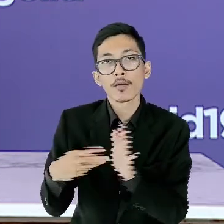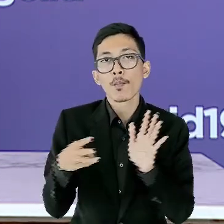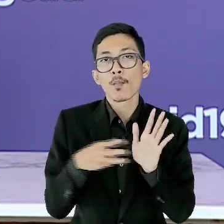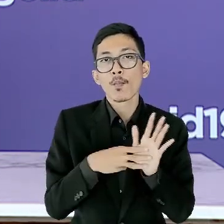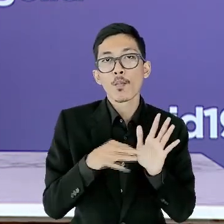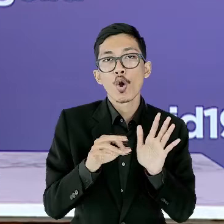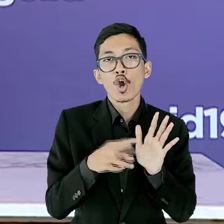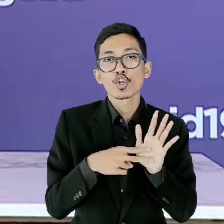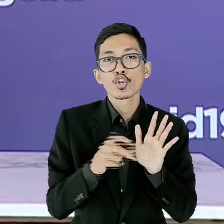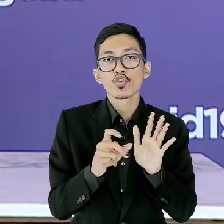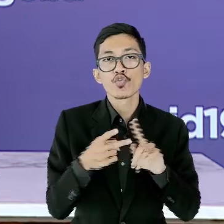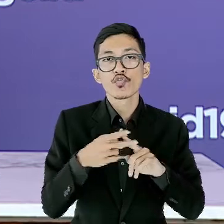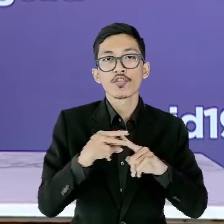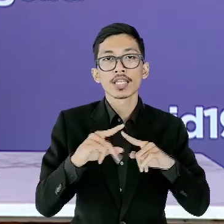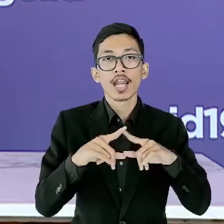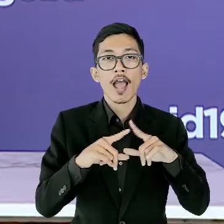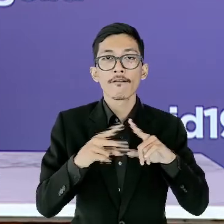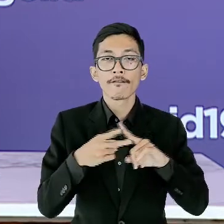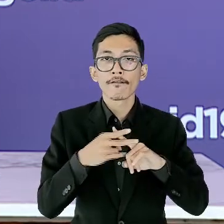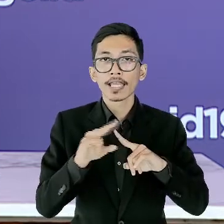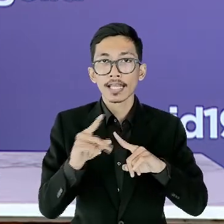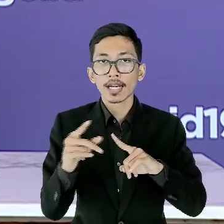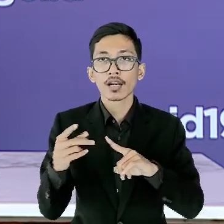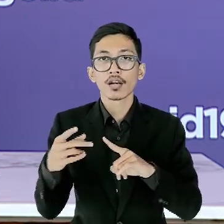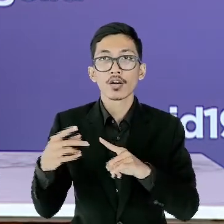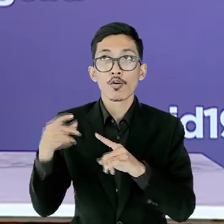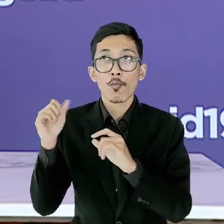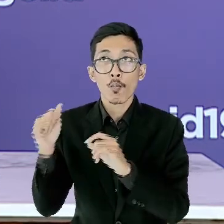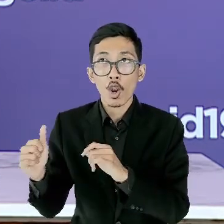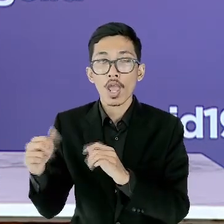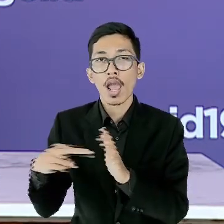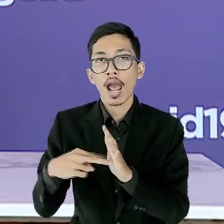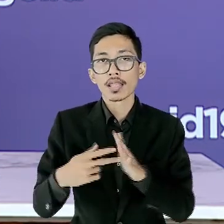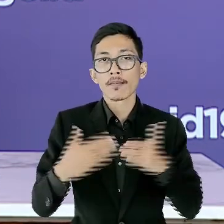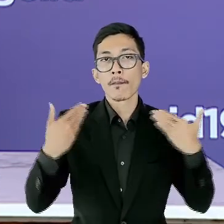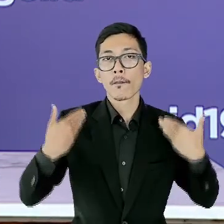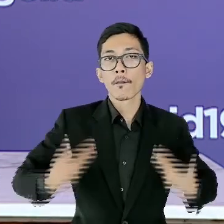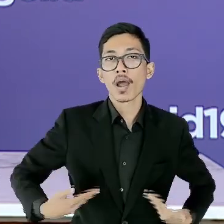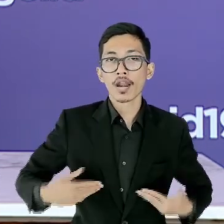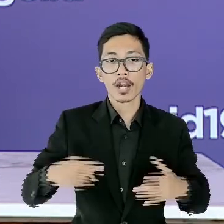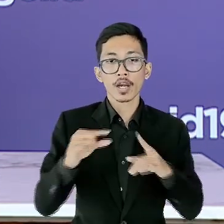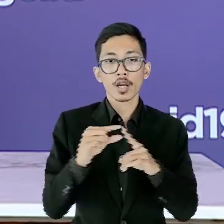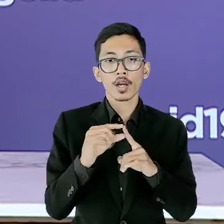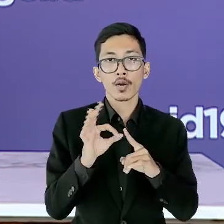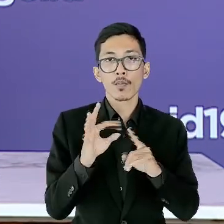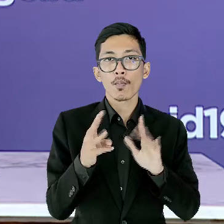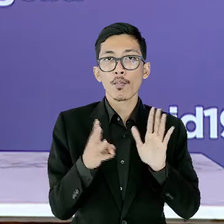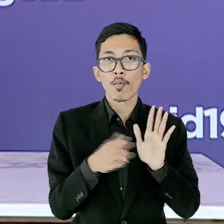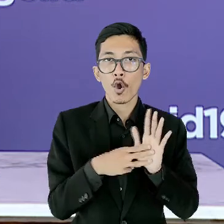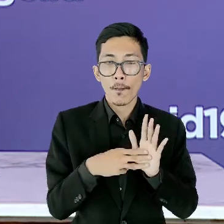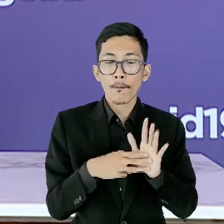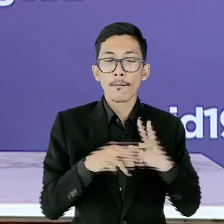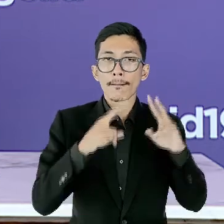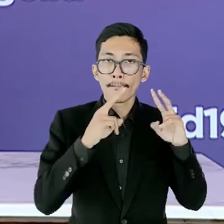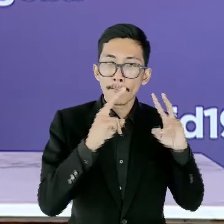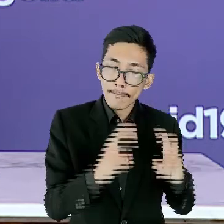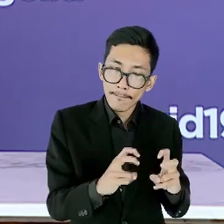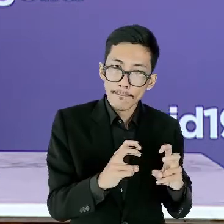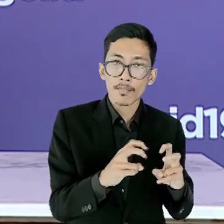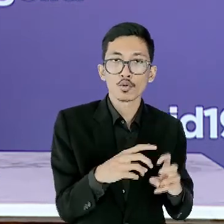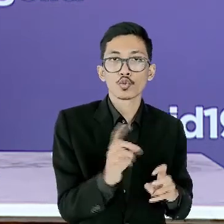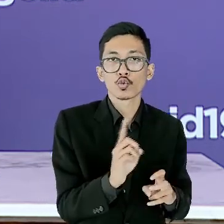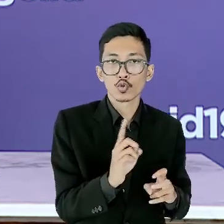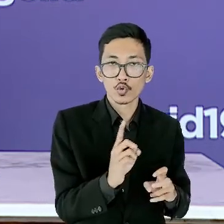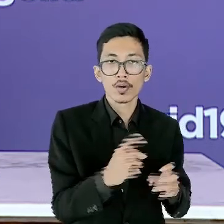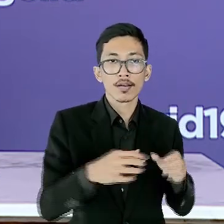terlebih dahulu harus menjalani tahapan yang dipersyaratkan oleh Badan POM, mulai dari tahapan penemuan dan pengembangan